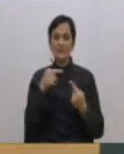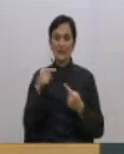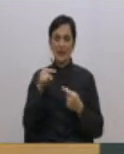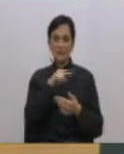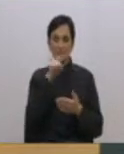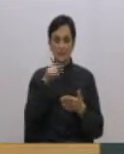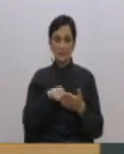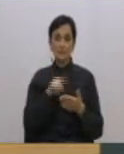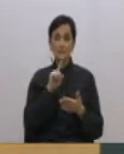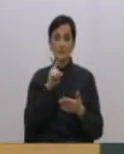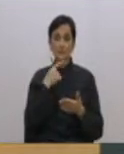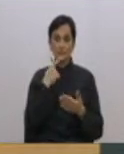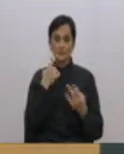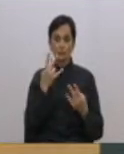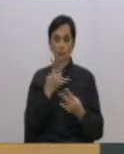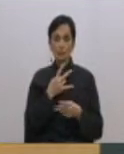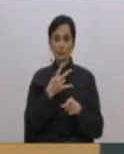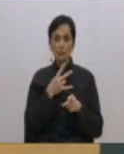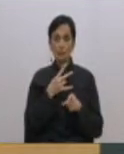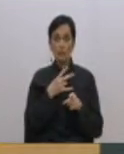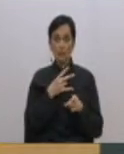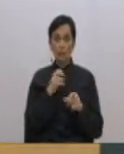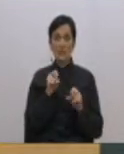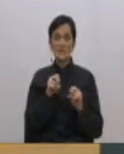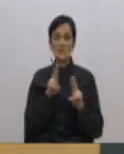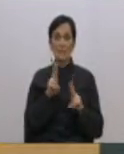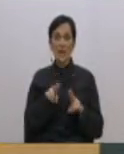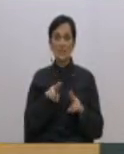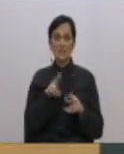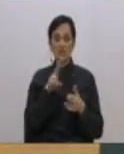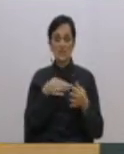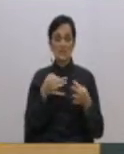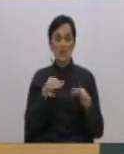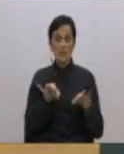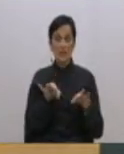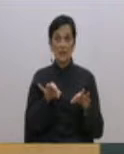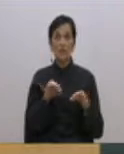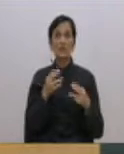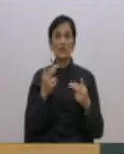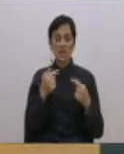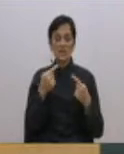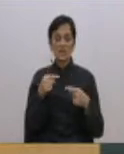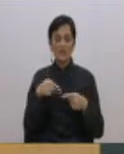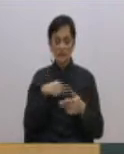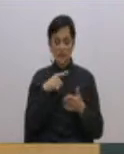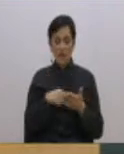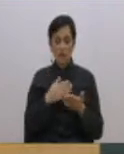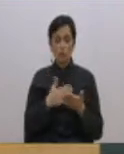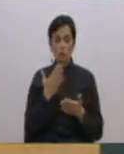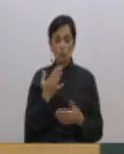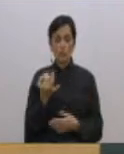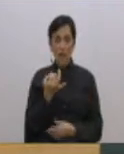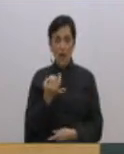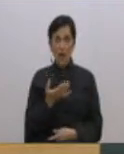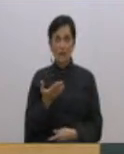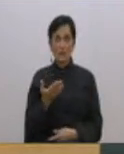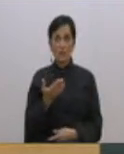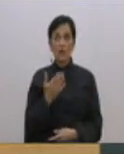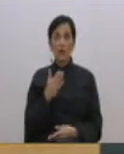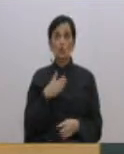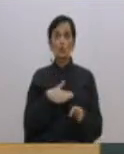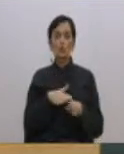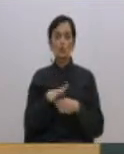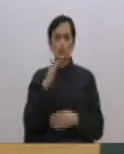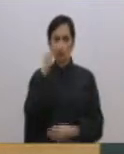dar rad pe unda, act mașini specialuri nebătoare, să ajungi, scoat sacit hers, să ajungi, dacă ai interes. Este că ea care sunt ulici,